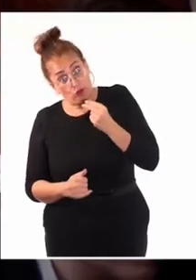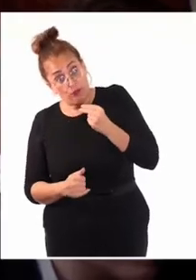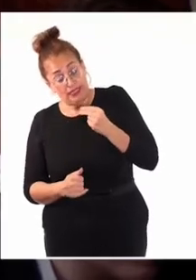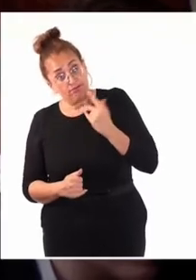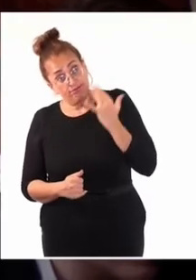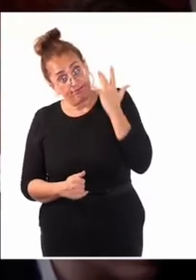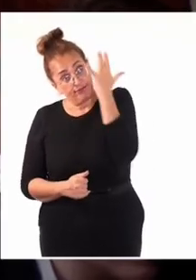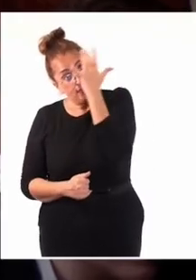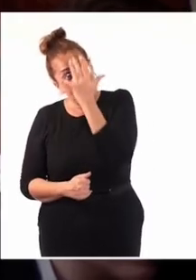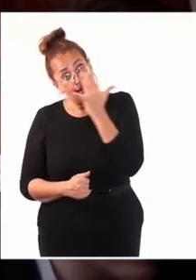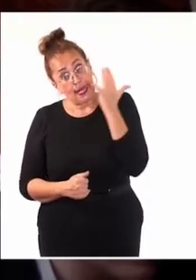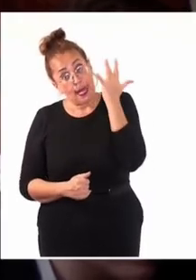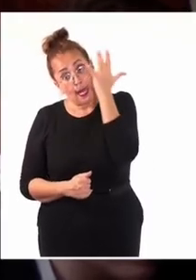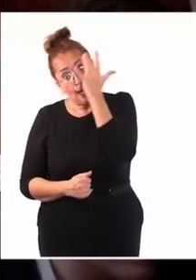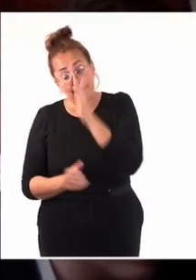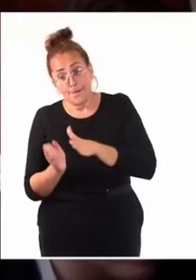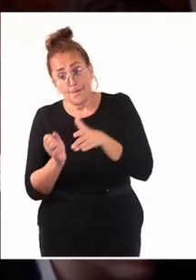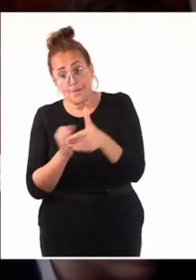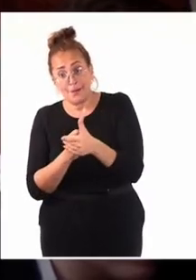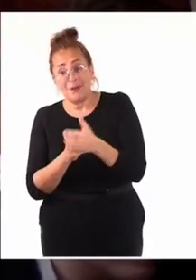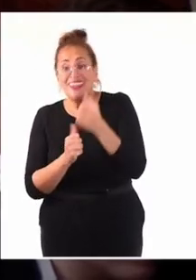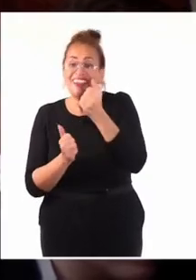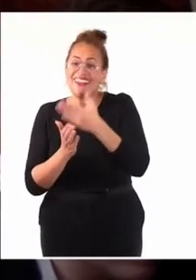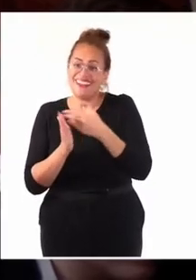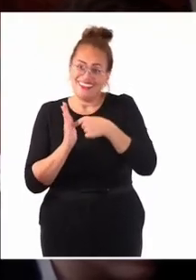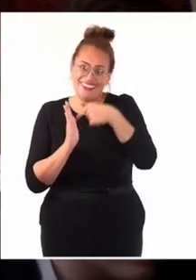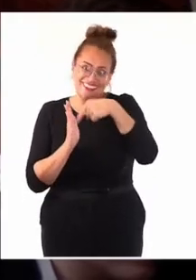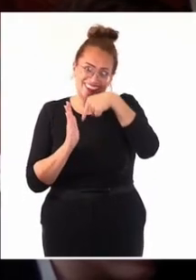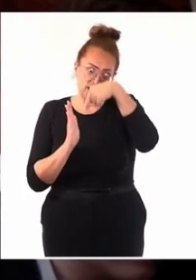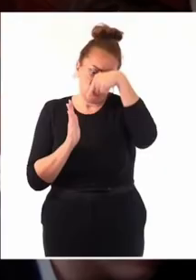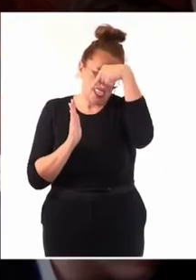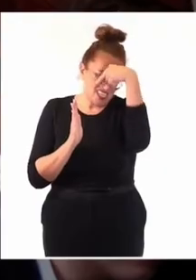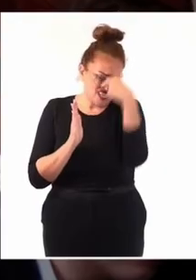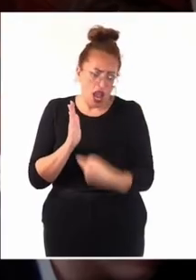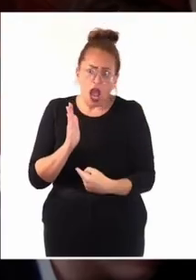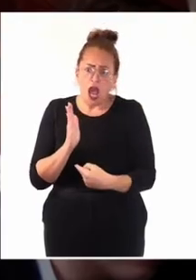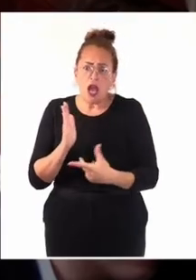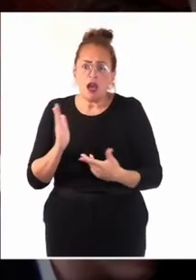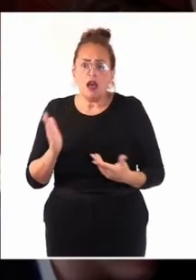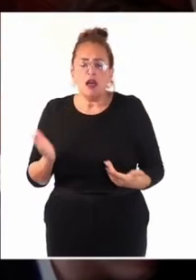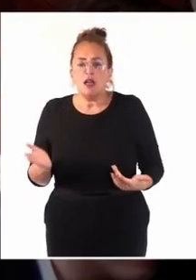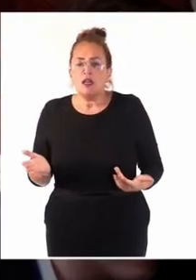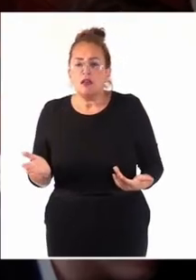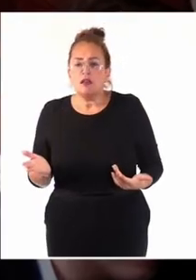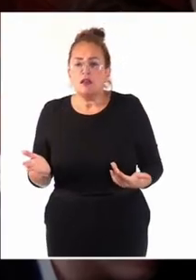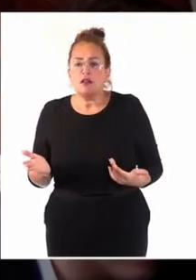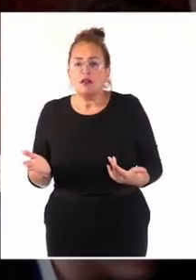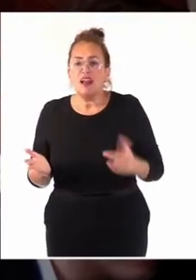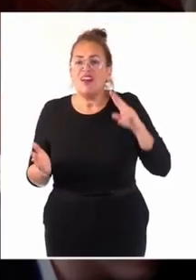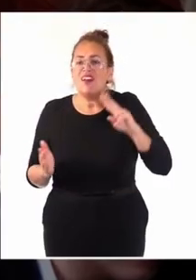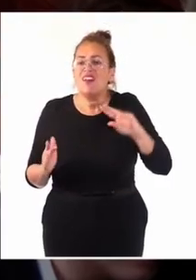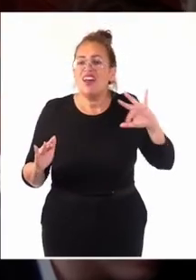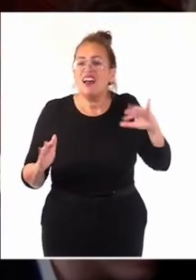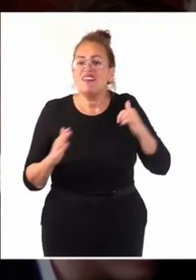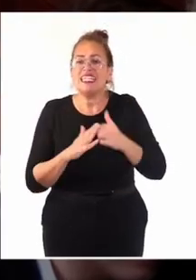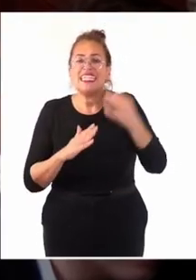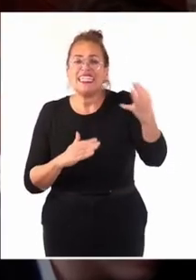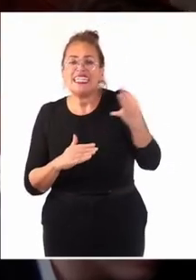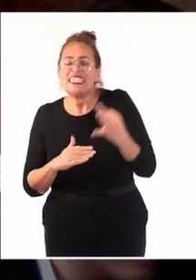La dette explose littéralement. Jusqu'à présent, vous annonciez qu'elle progresserait